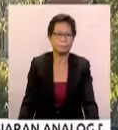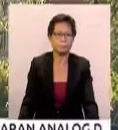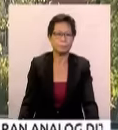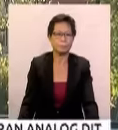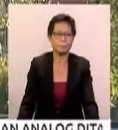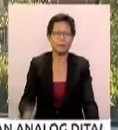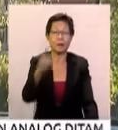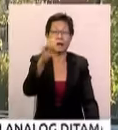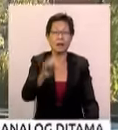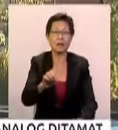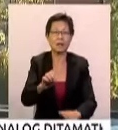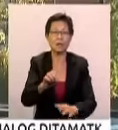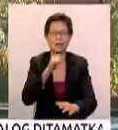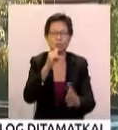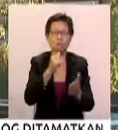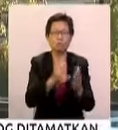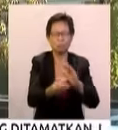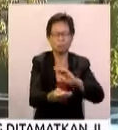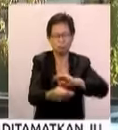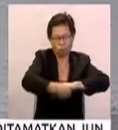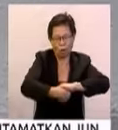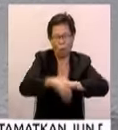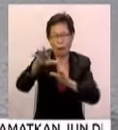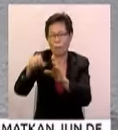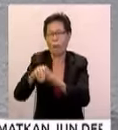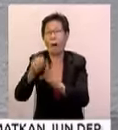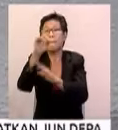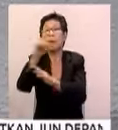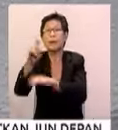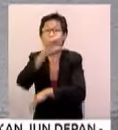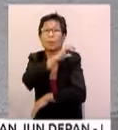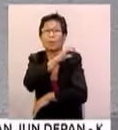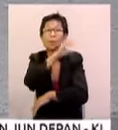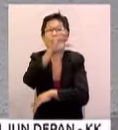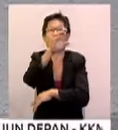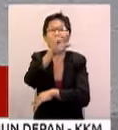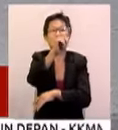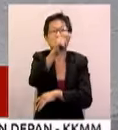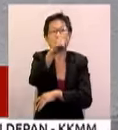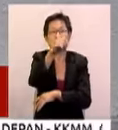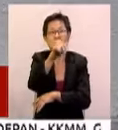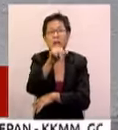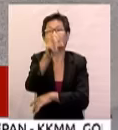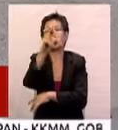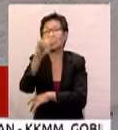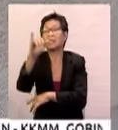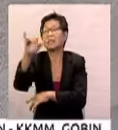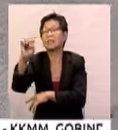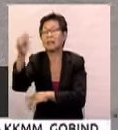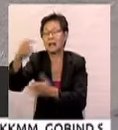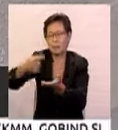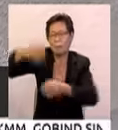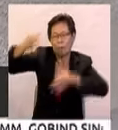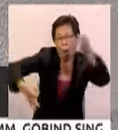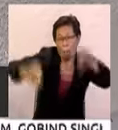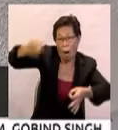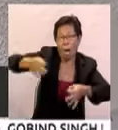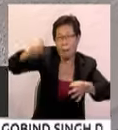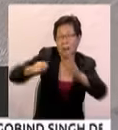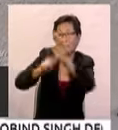Sementara itu, kes pecah amanah dan rasuah melibatkan bekas pengerusi Felda Tan Sri Muhammad Isa Abdul Samad akan dibicarakan di Mahkamah